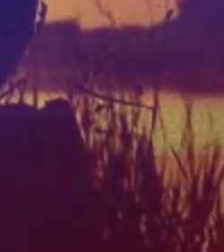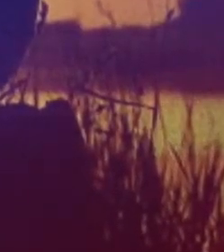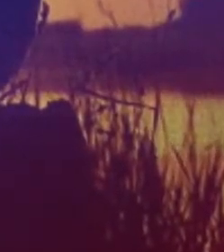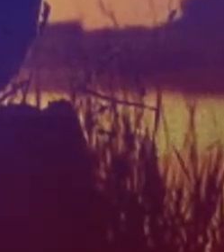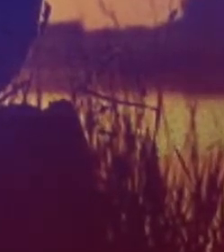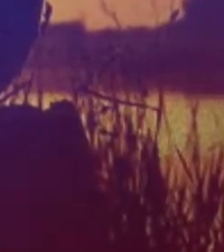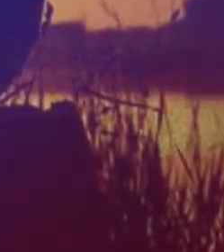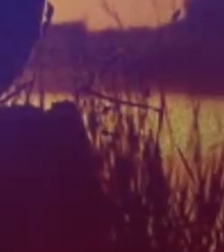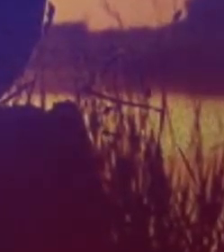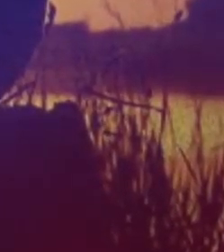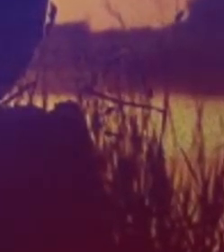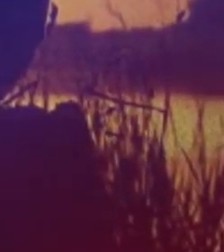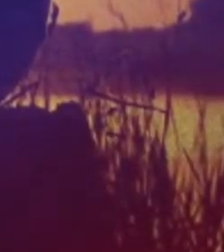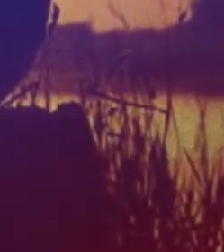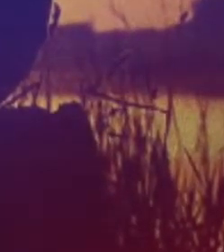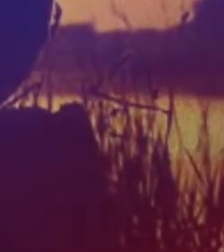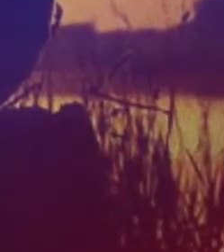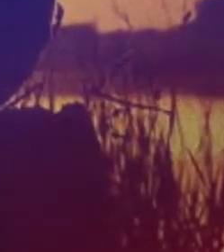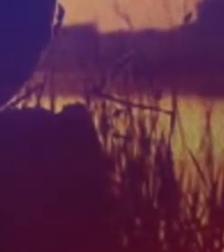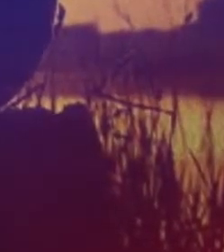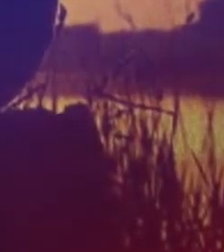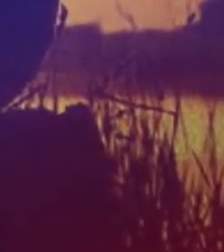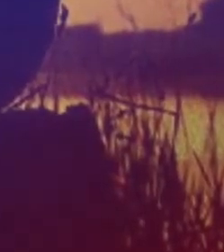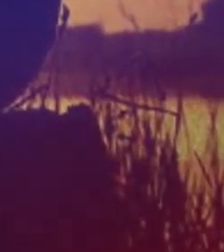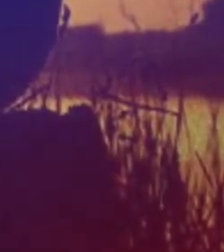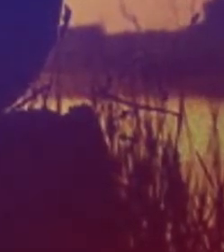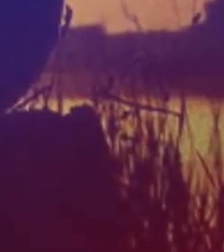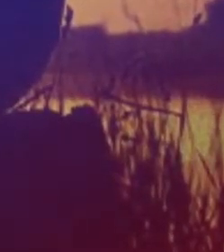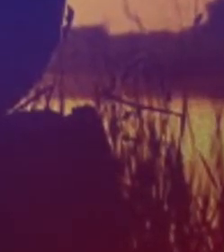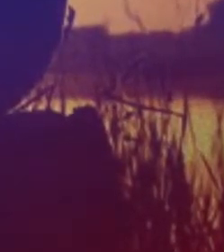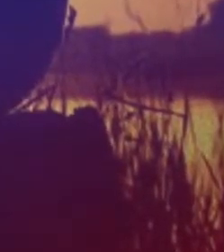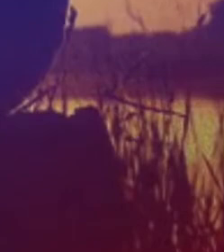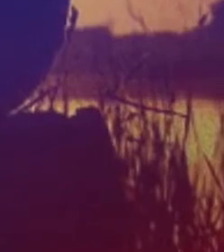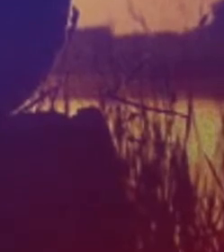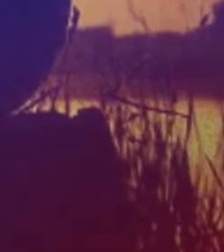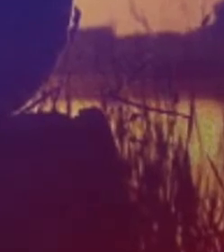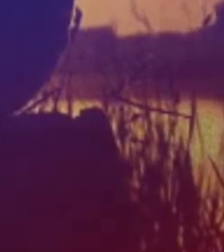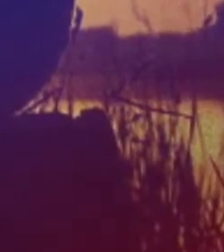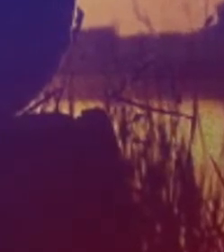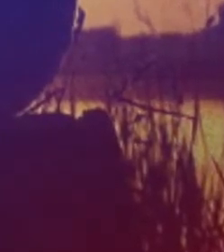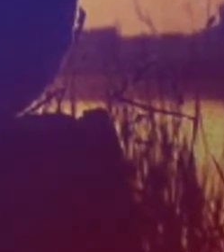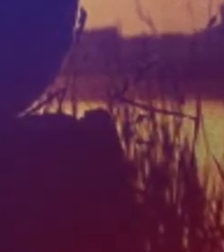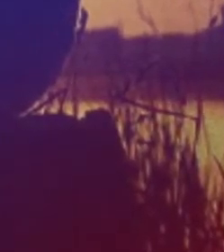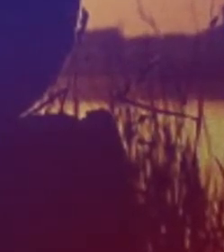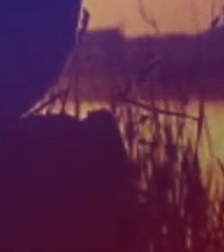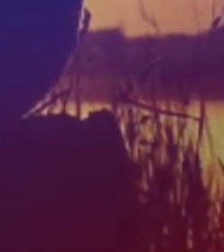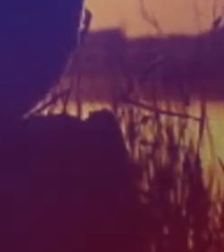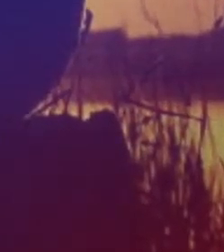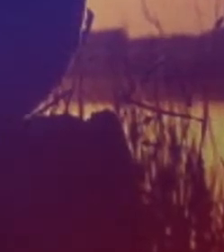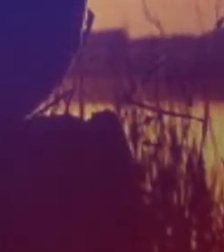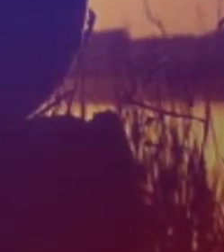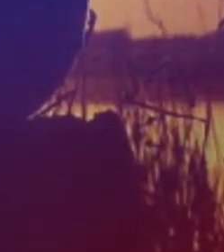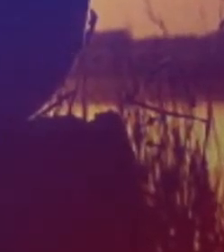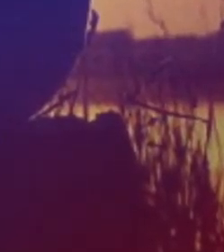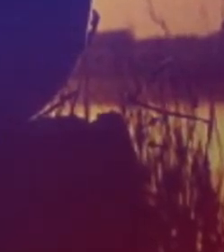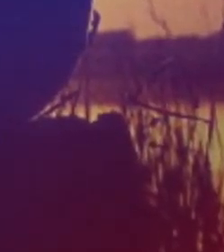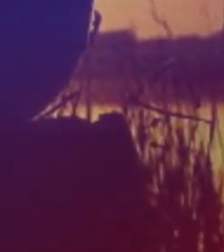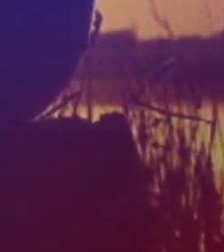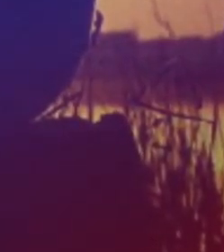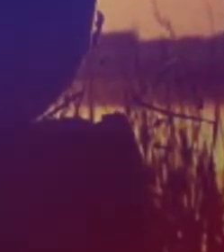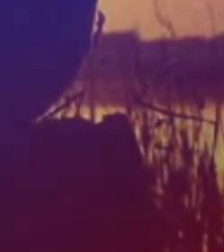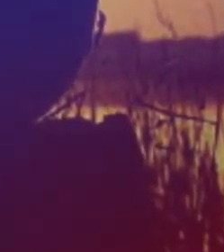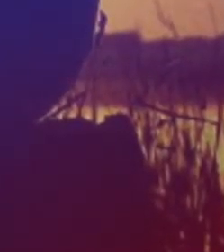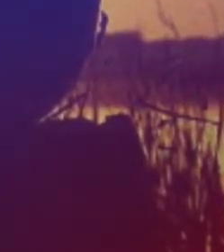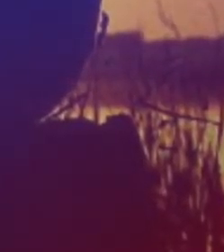waku agatuĩka ta mũthabibũ ũrĩa ũciaraga mũno. Arĩ kũu nyũmba-inĩ yake